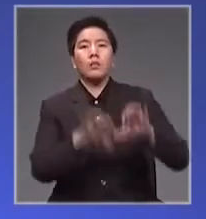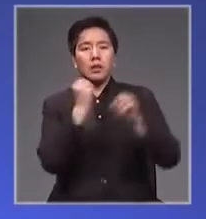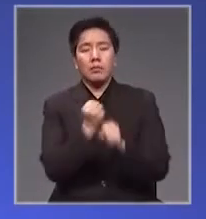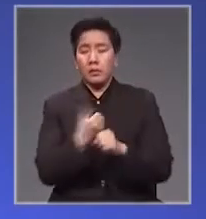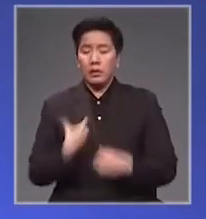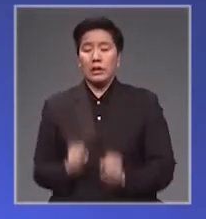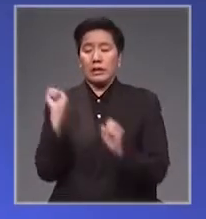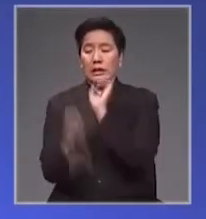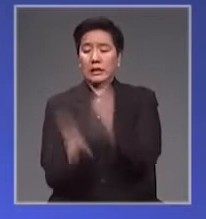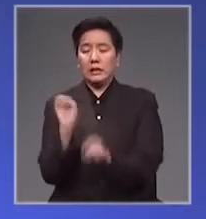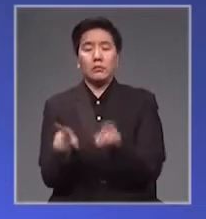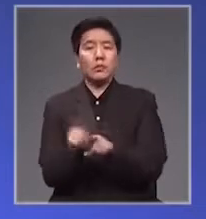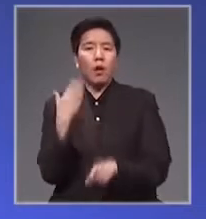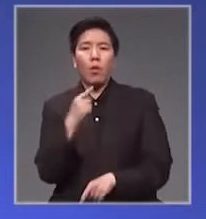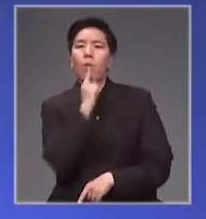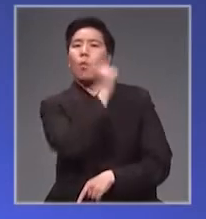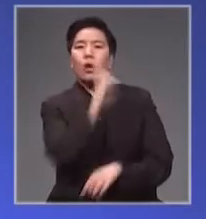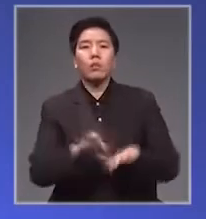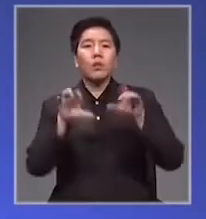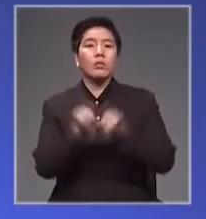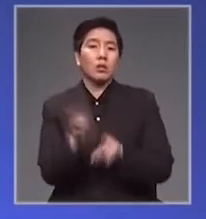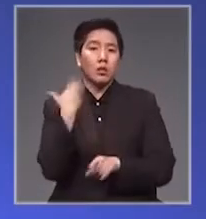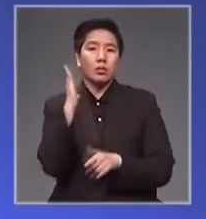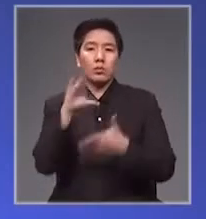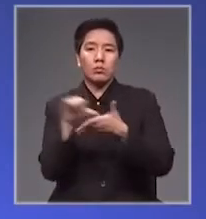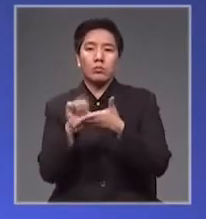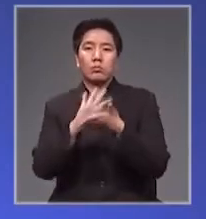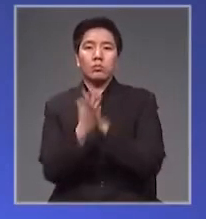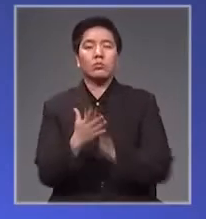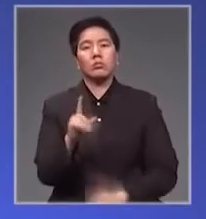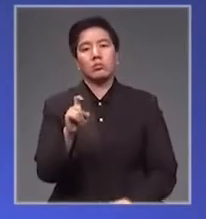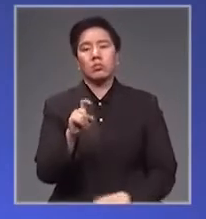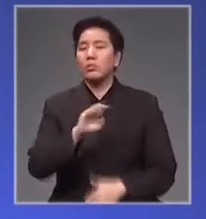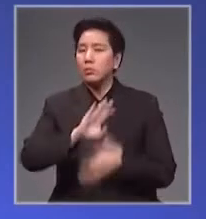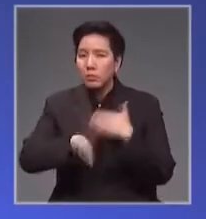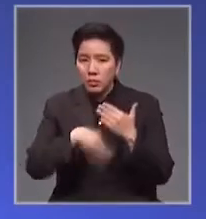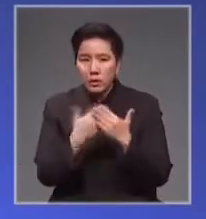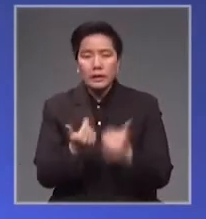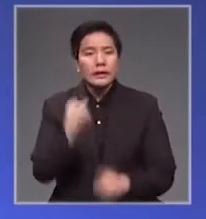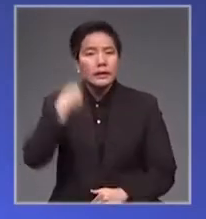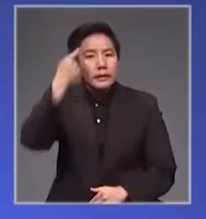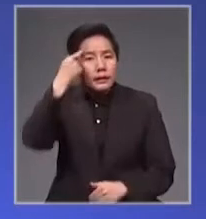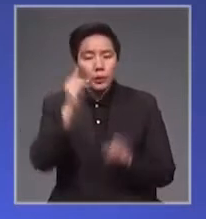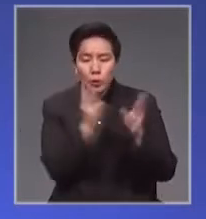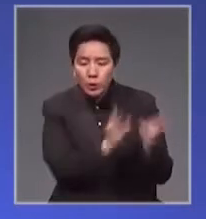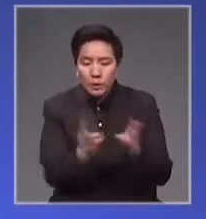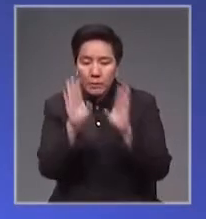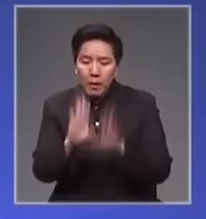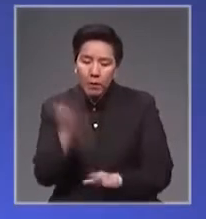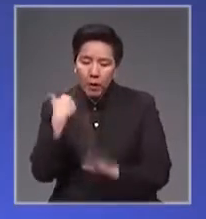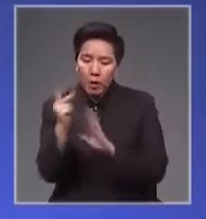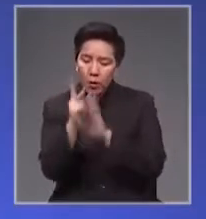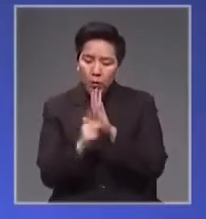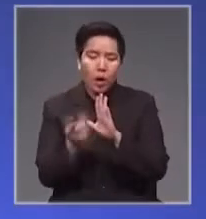ทอดกันไปมาทุกอย่างมันไม่มีโอกาสปฏิรูปได้ทุกอย่างหรอกครับแน่นอนทุกเรื่องคิดแบบเดิมวิธีการเดิมๆกฎหมายเดิมๆไม่เข้า